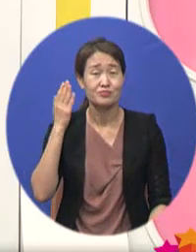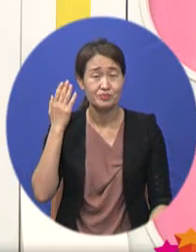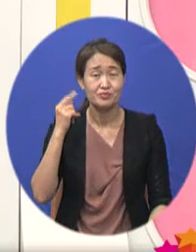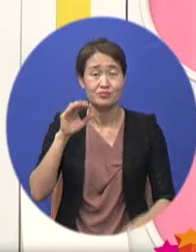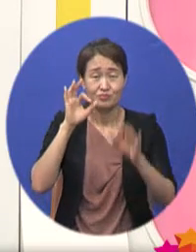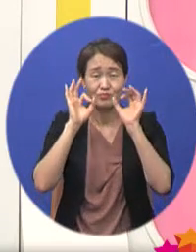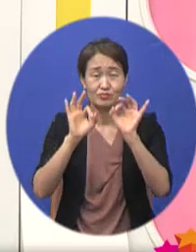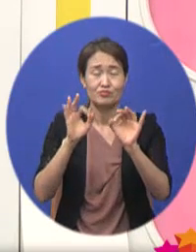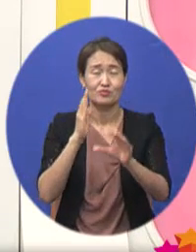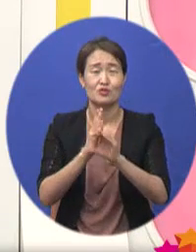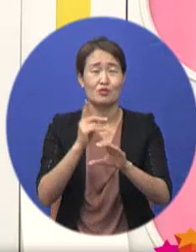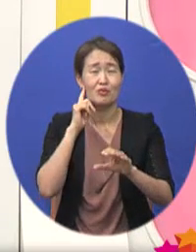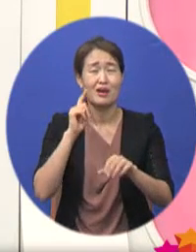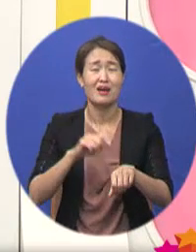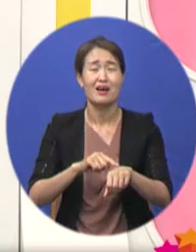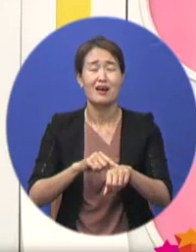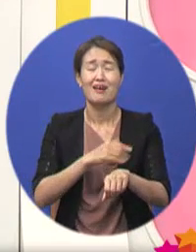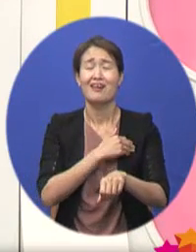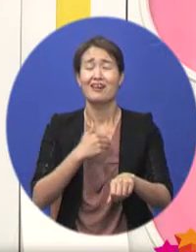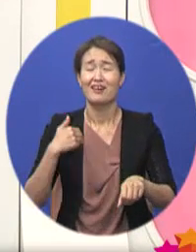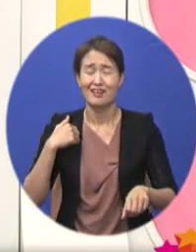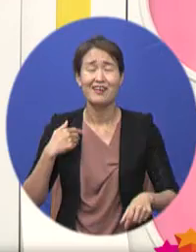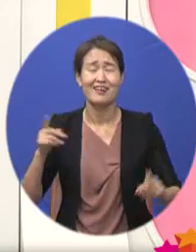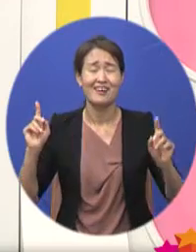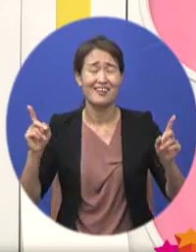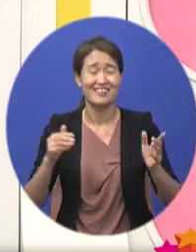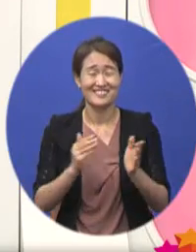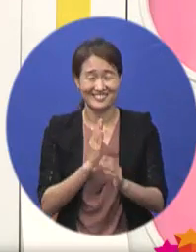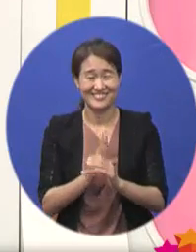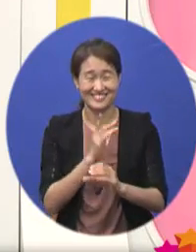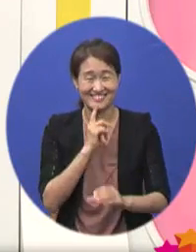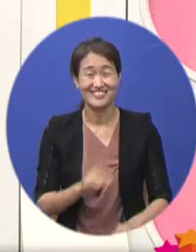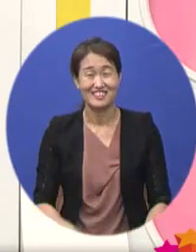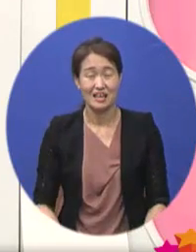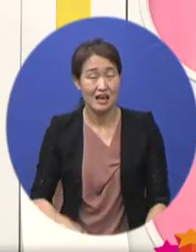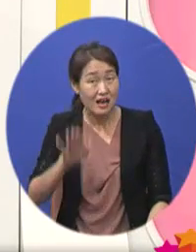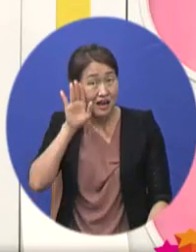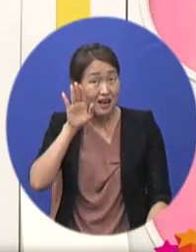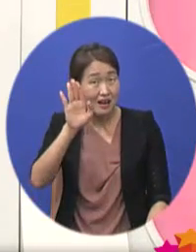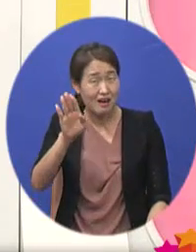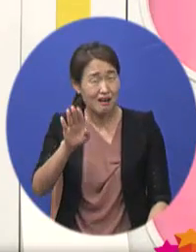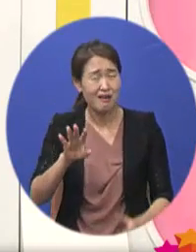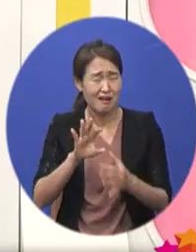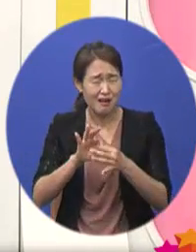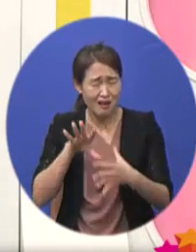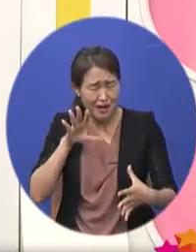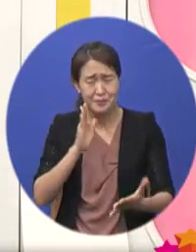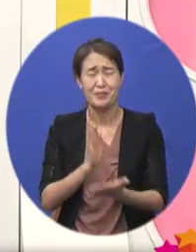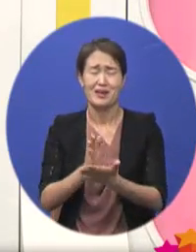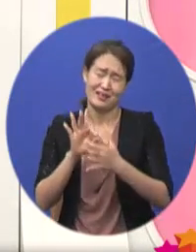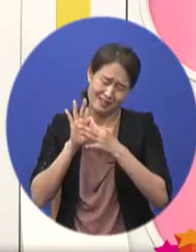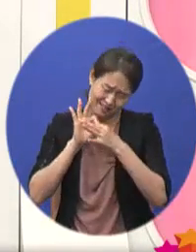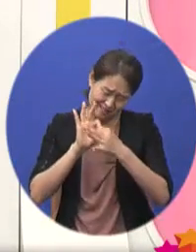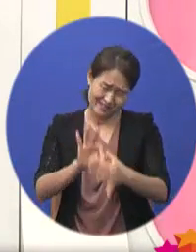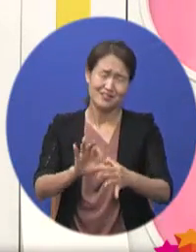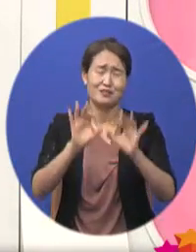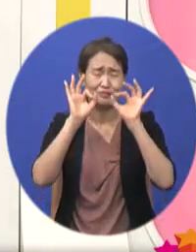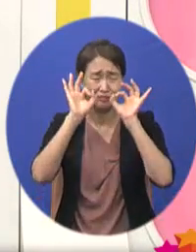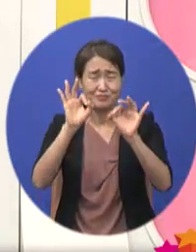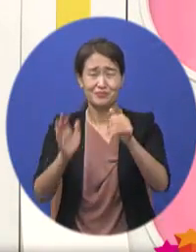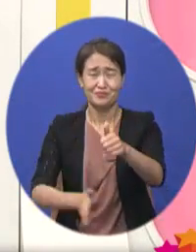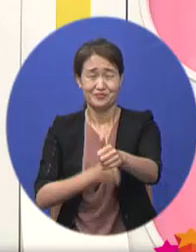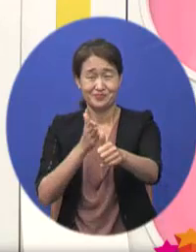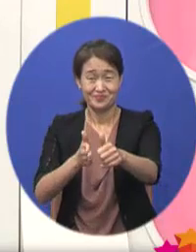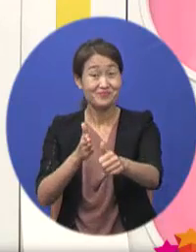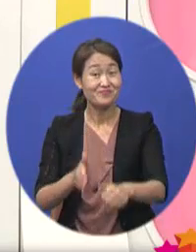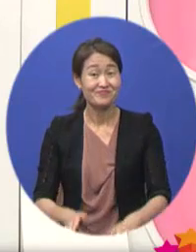보고 있어요. 좀 한가해서. 아, 오, 잘해주셨습니다. 예. 네. 앞으로 이제 중간에 끊지 마시고 계속 그냥 이어가